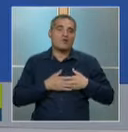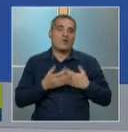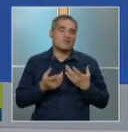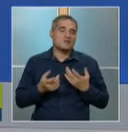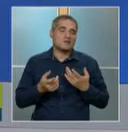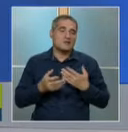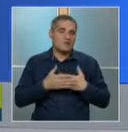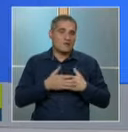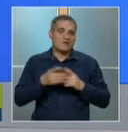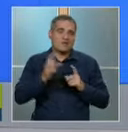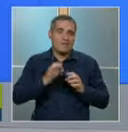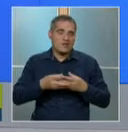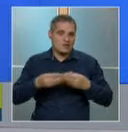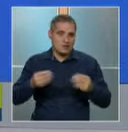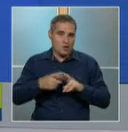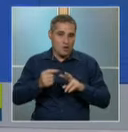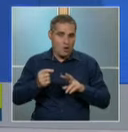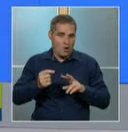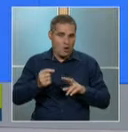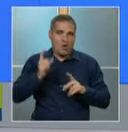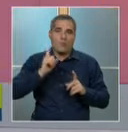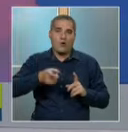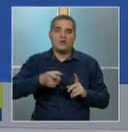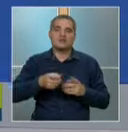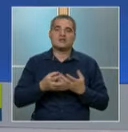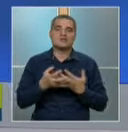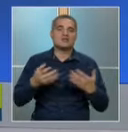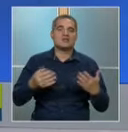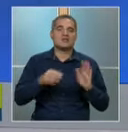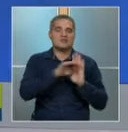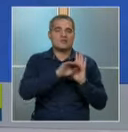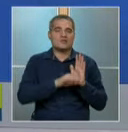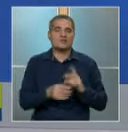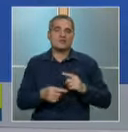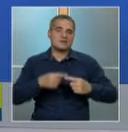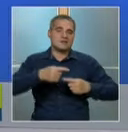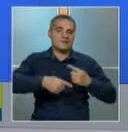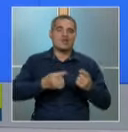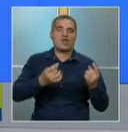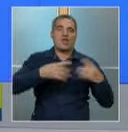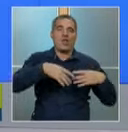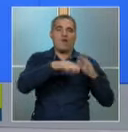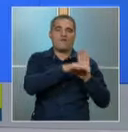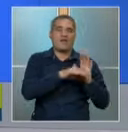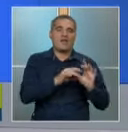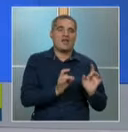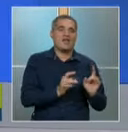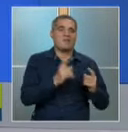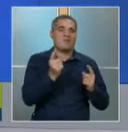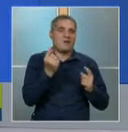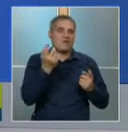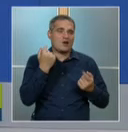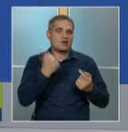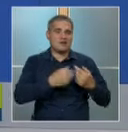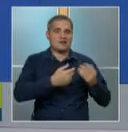че смятам, че духовността не би изчезнала, но наистина може много различни ценности да заместят старите и първоначалните ценности изцяло да